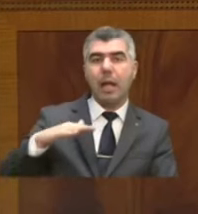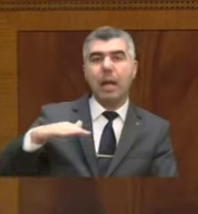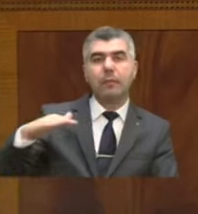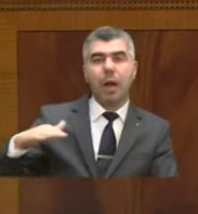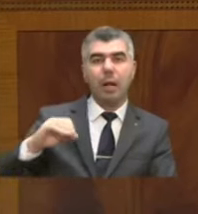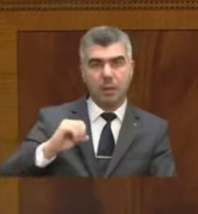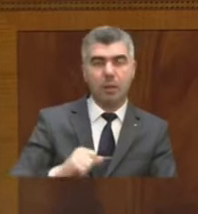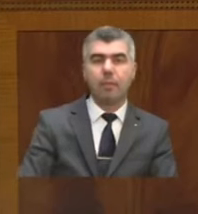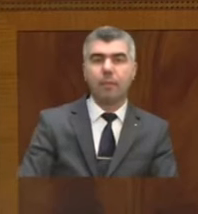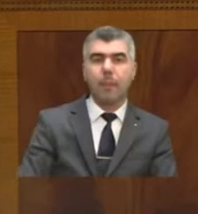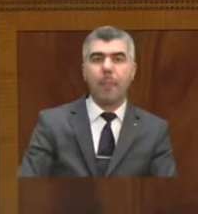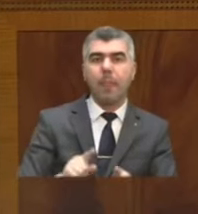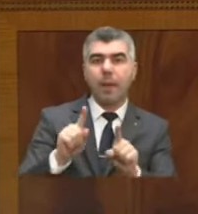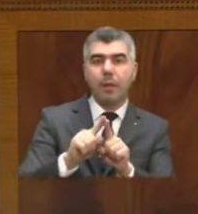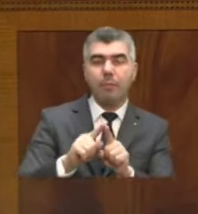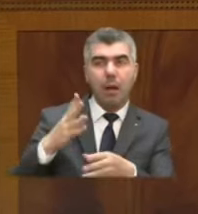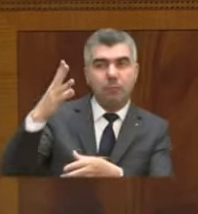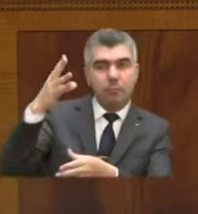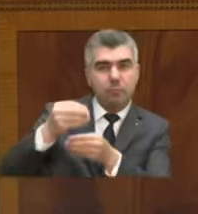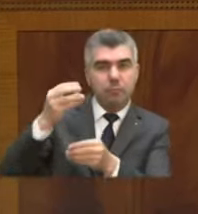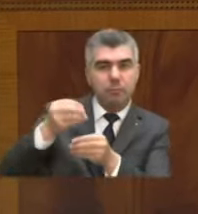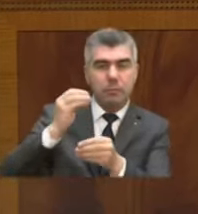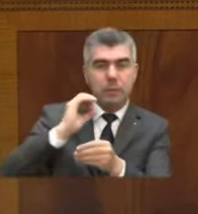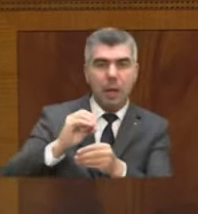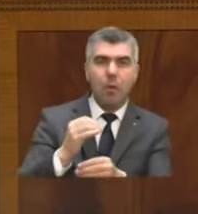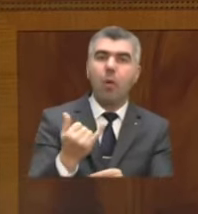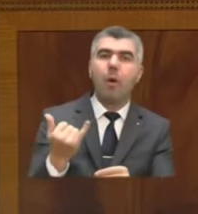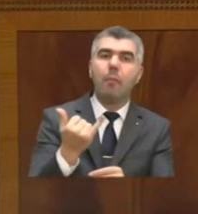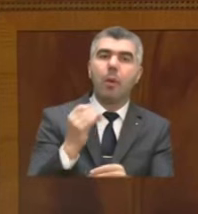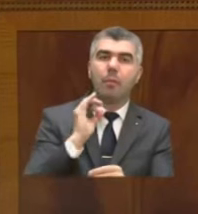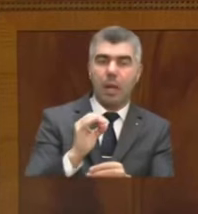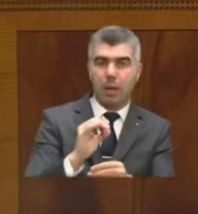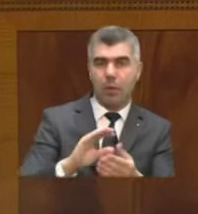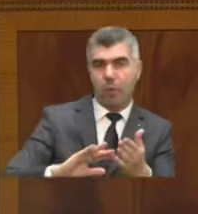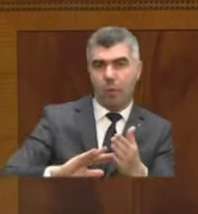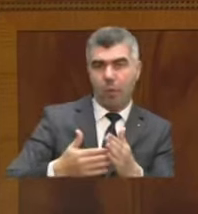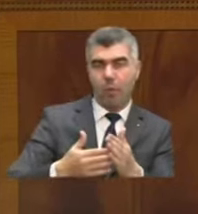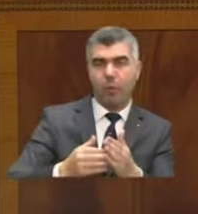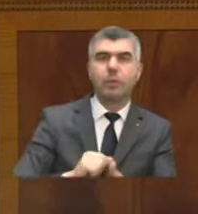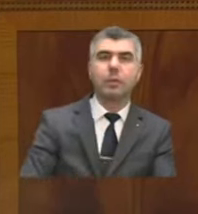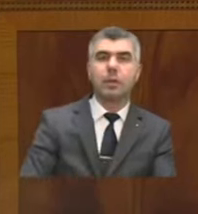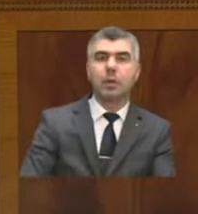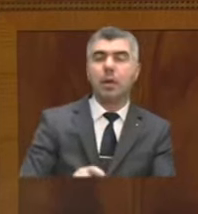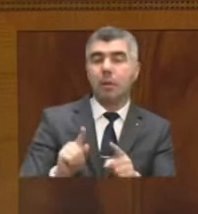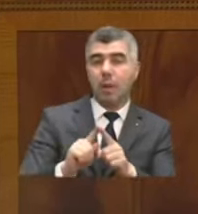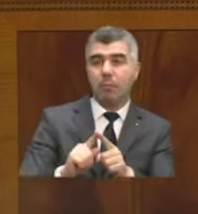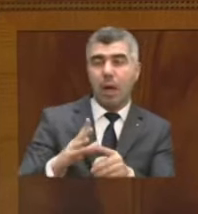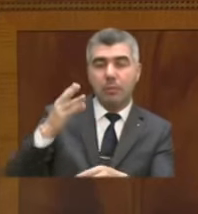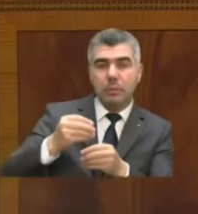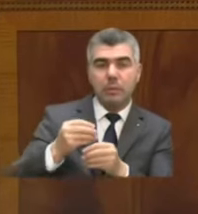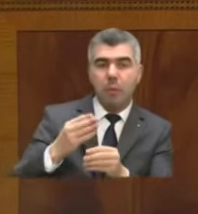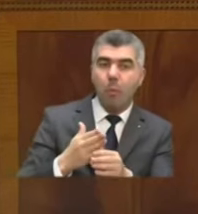الابتدائي سيتم التركيز على تحصيل تعلمات الأساس وعلى الأهداف التي لها ترابط بالتعلمات